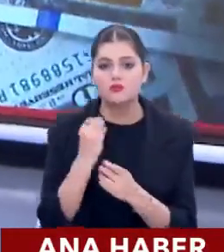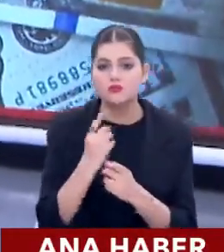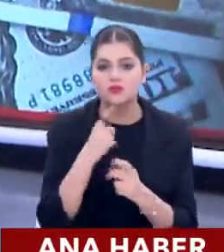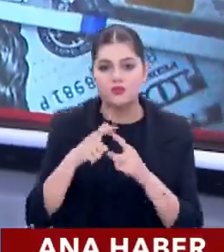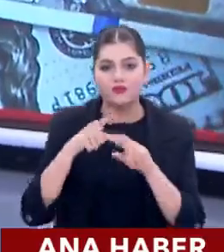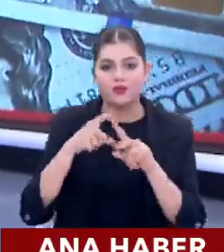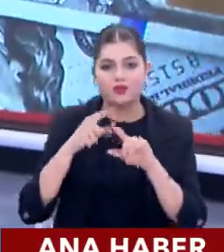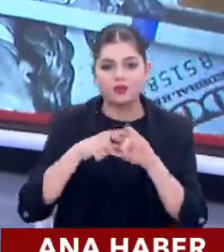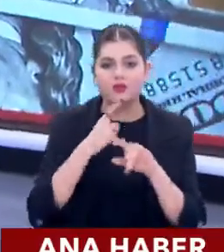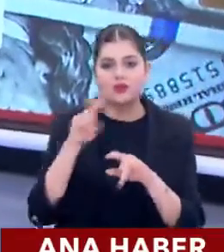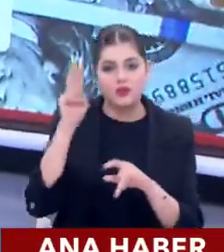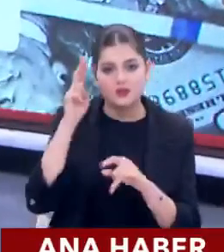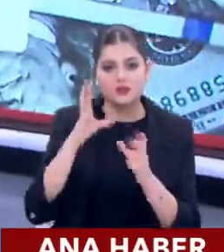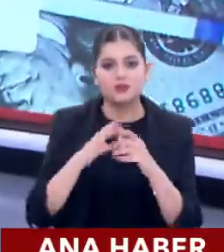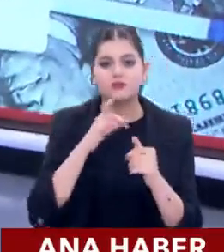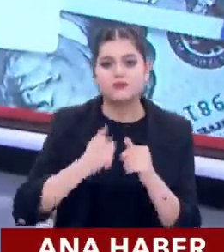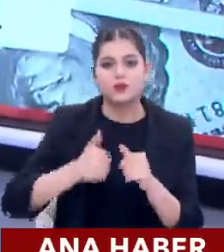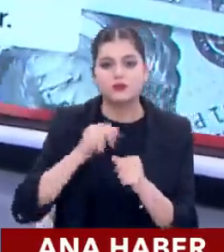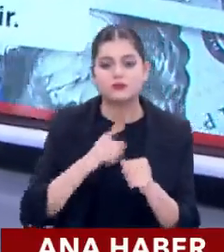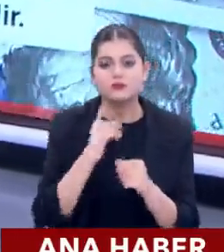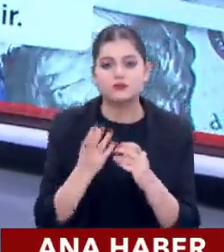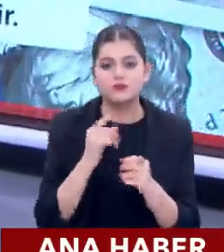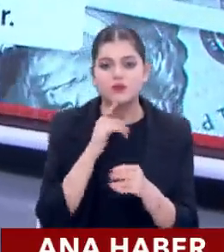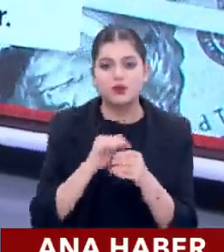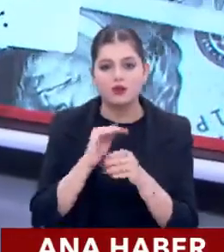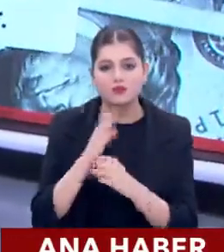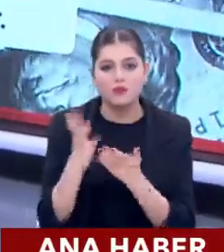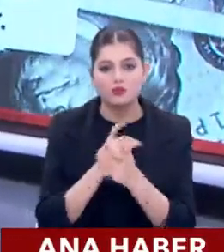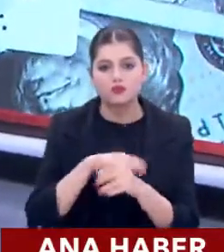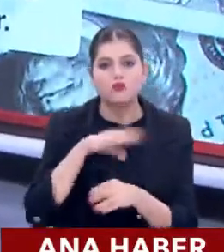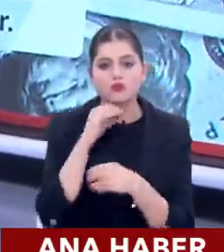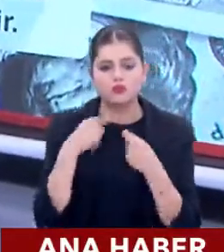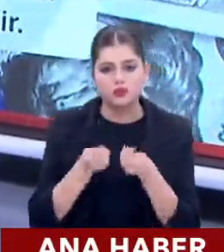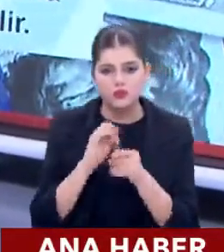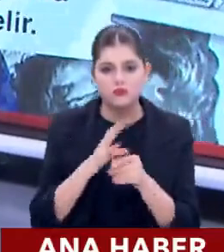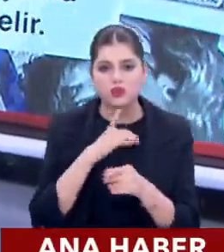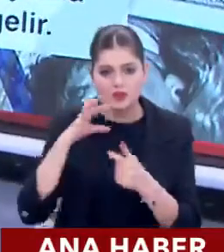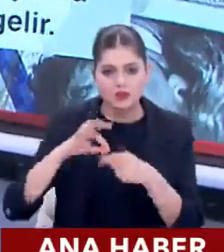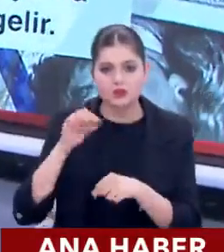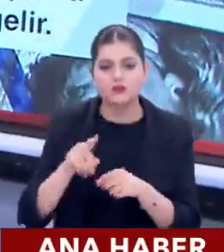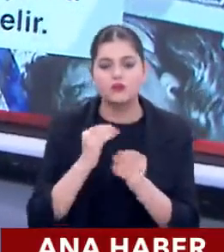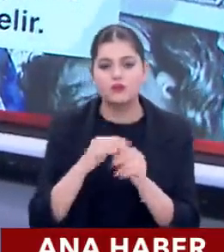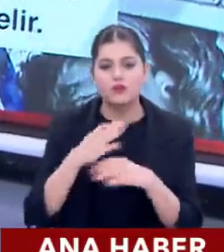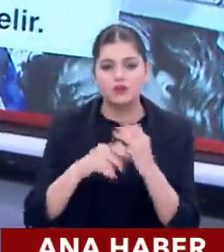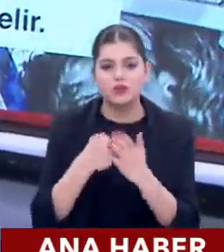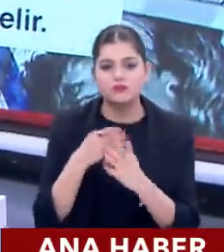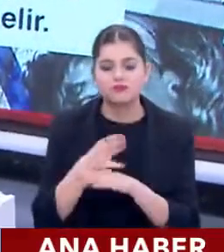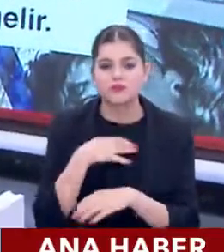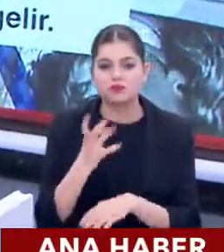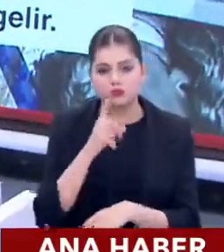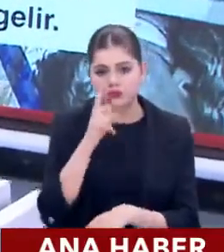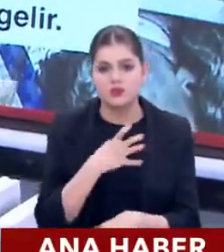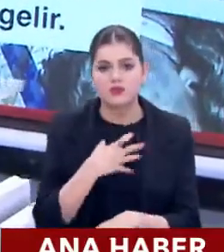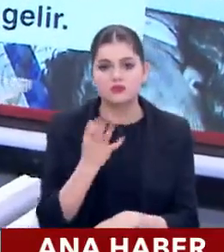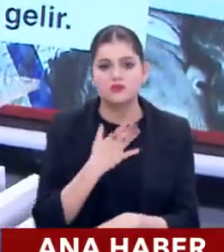Terim Bu anlamda üzücü Ben çok portresini yazdım Eee hayatı başarılarla dolu mücadeleyle dolu bir insan bu tür bir olay adının karışmasında